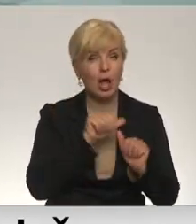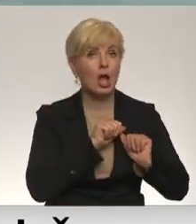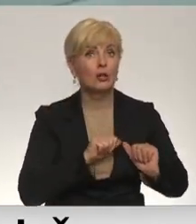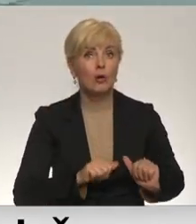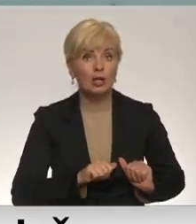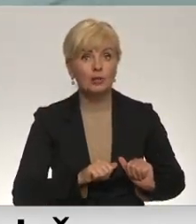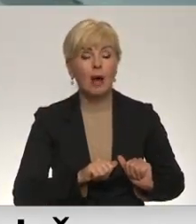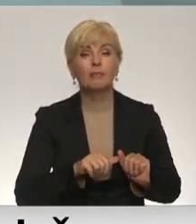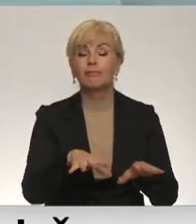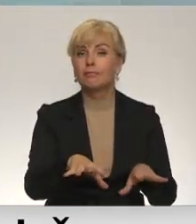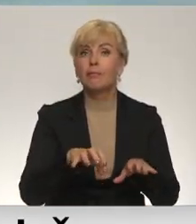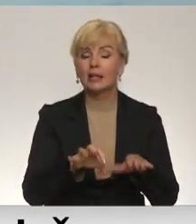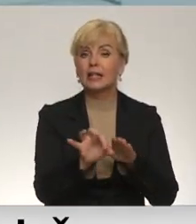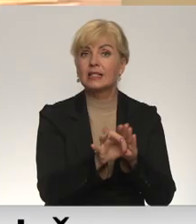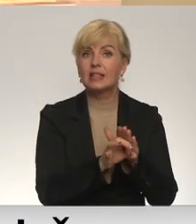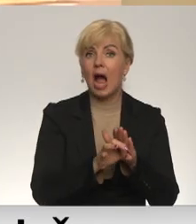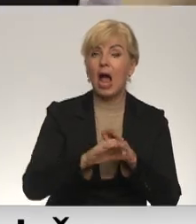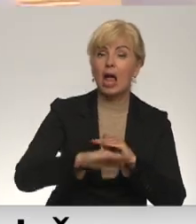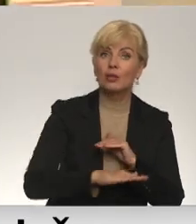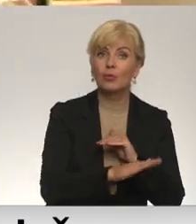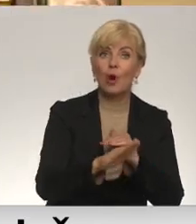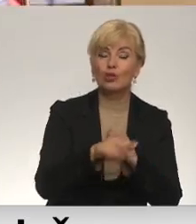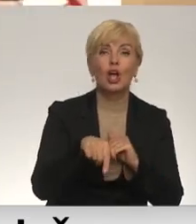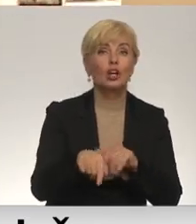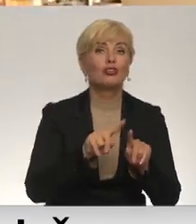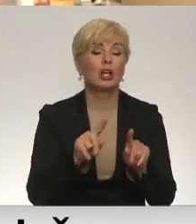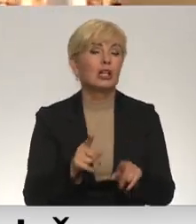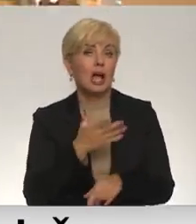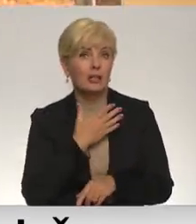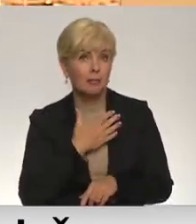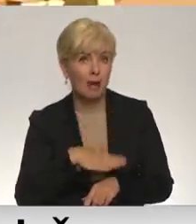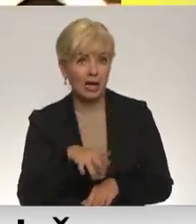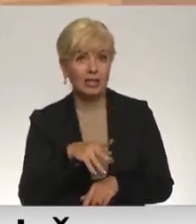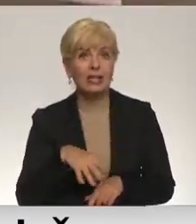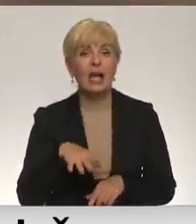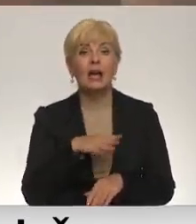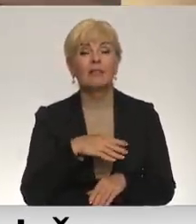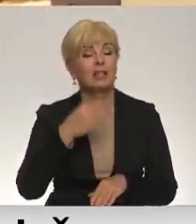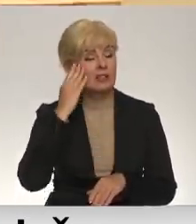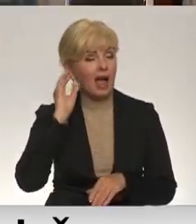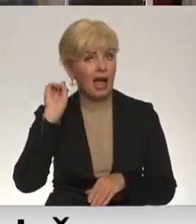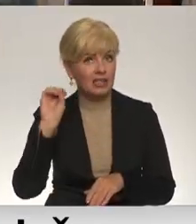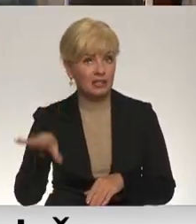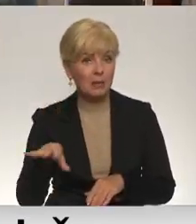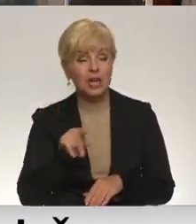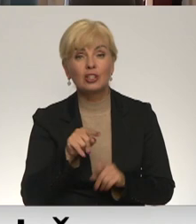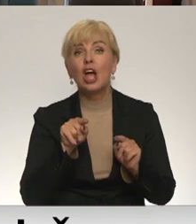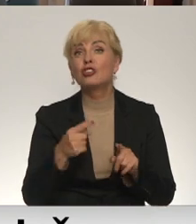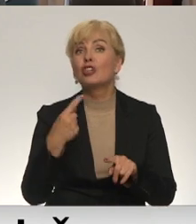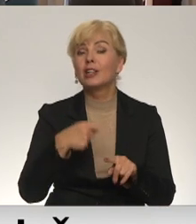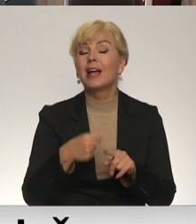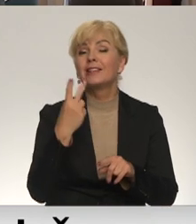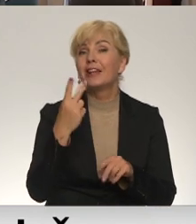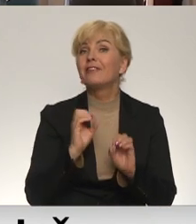par skeitošanu. Mēs darām šo lietu, mums patīk viņu darīt, un mums vispārējais aizmirstas man šķiet reizam. Šie ir tikai divi